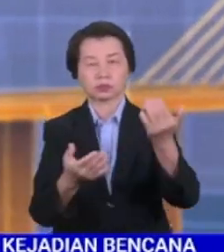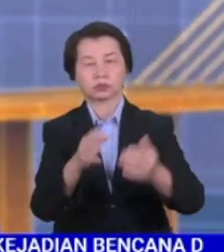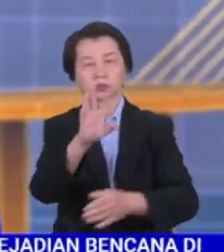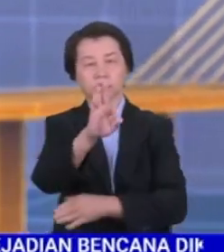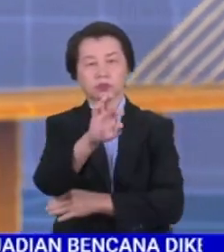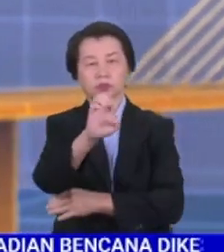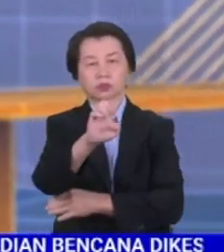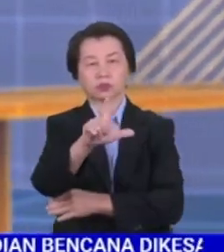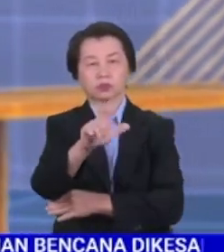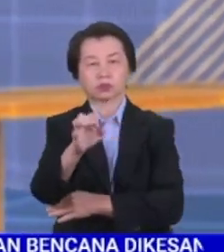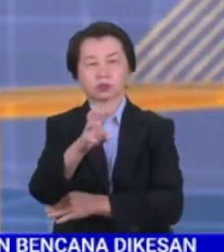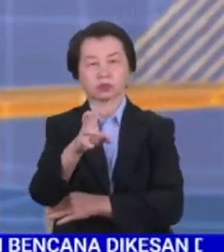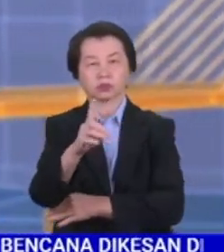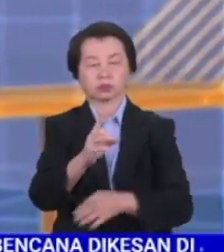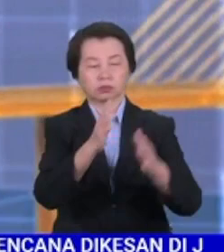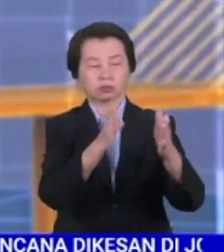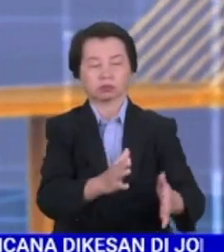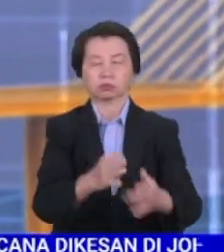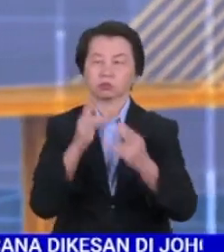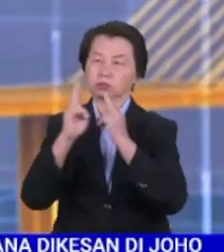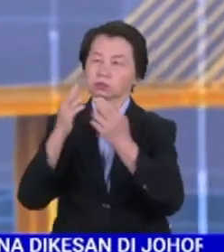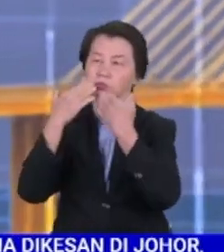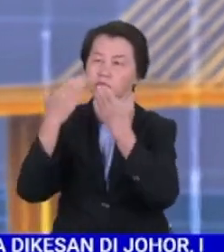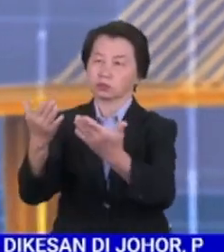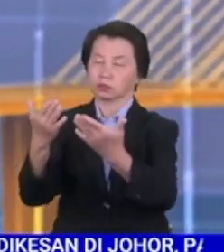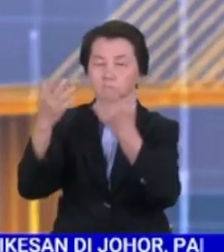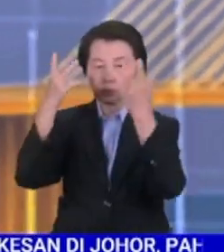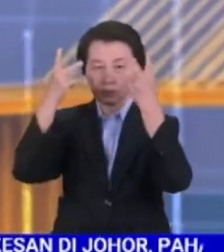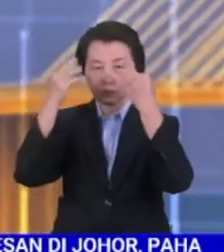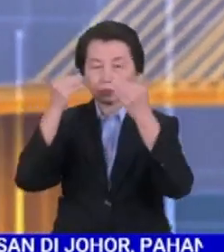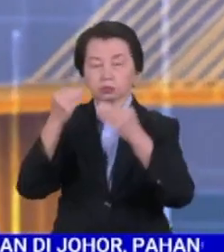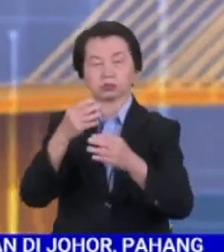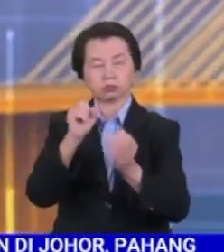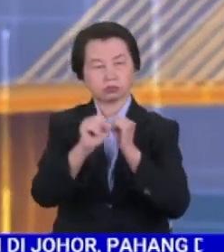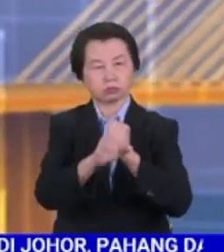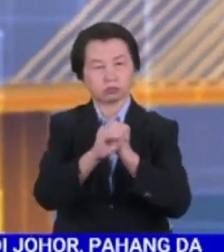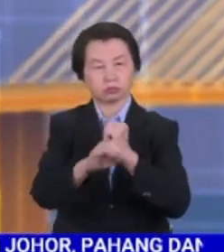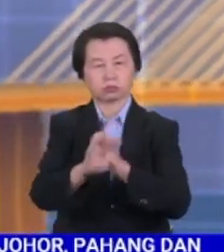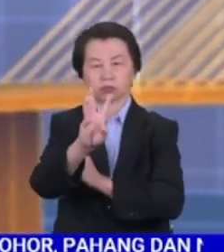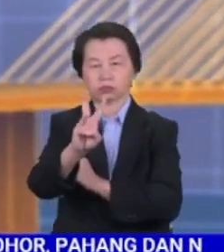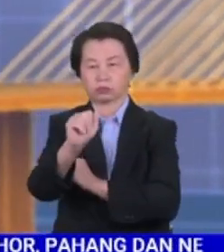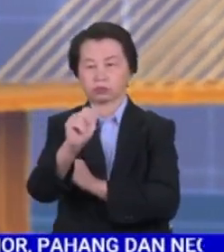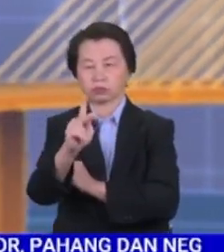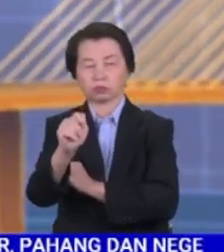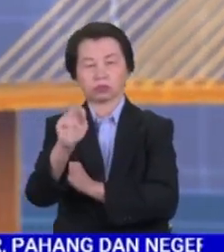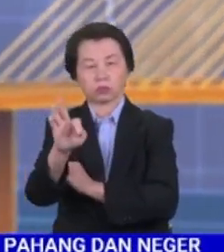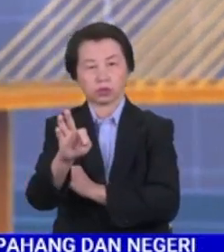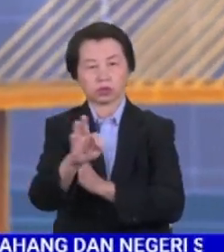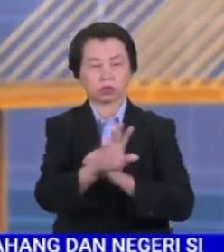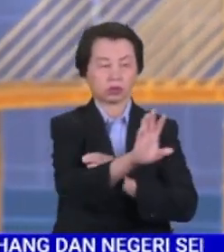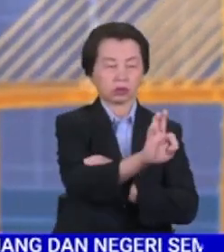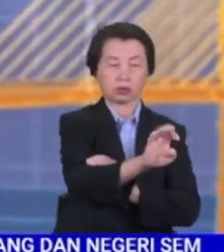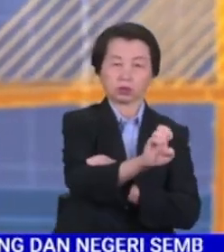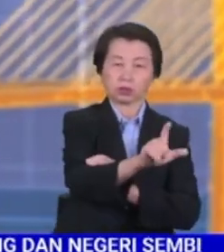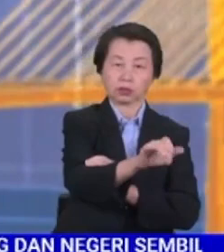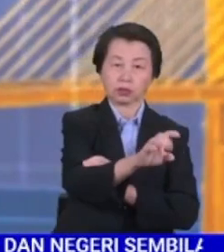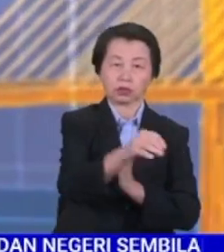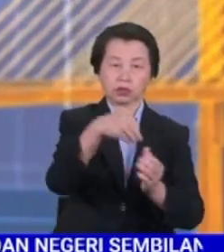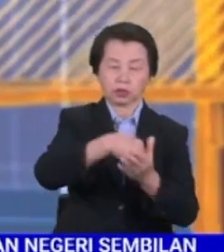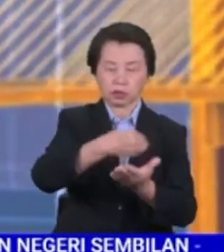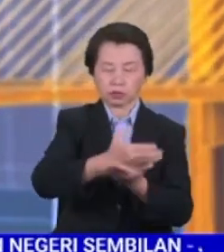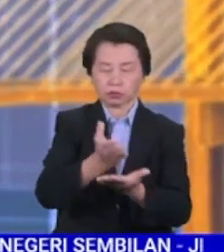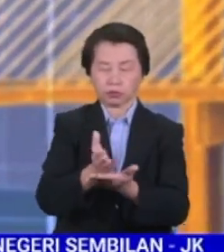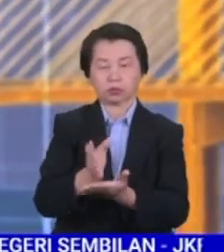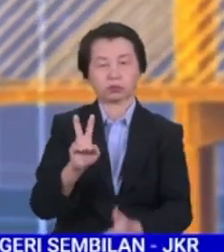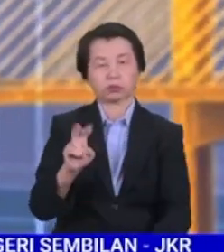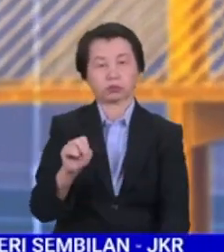Felda menghargai ucapan Perdana Menteri Datuk Seri Anwar Ibrahim yang mempromosikan Wakaf Felda dalam pembentangan belanjawan 2023